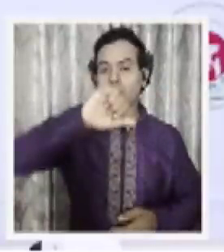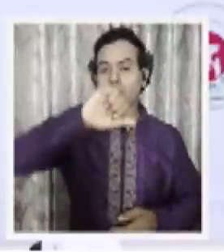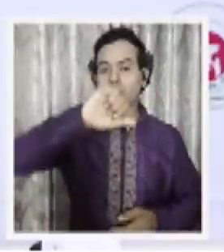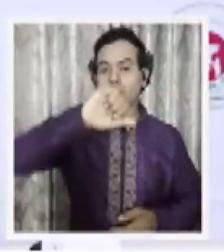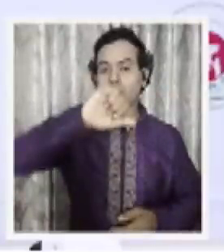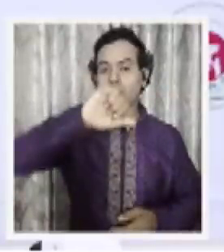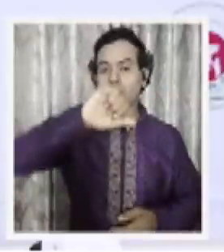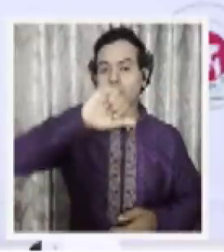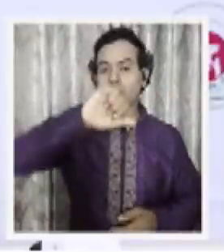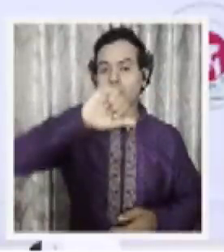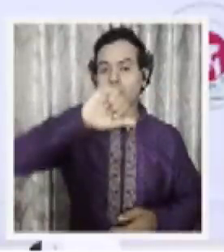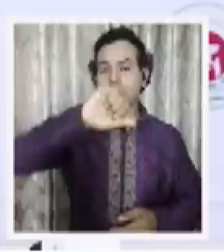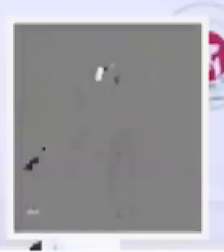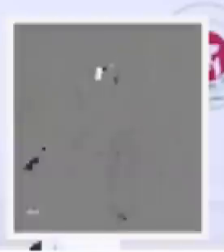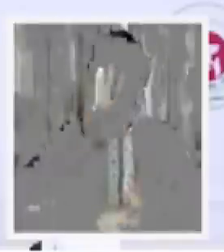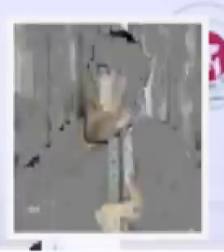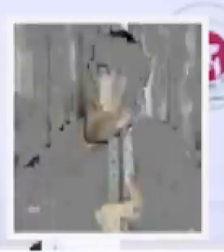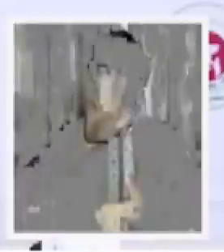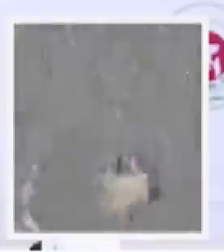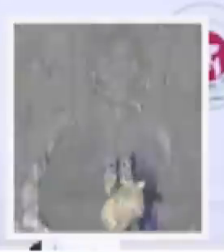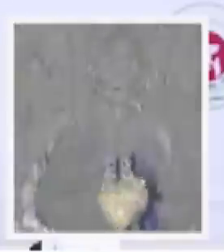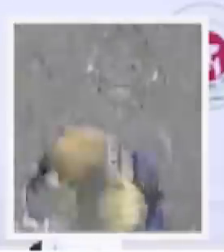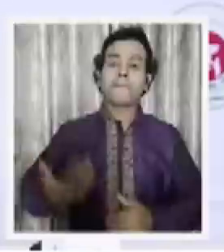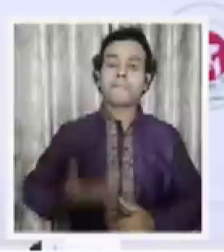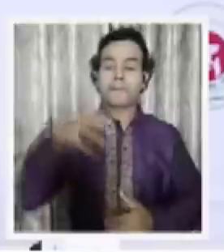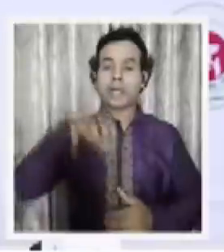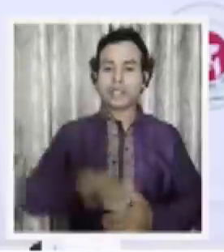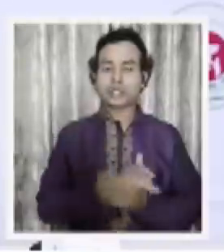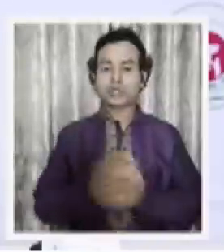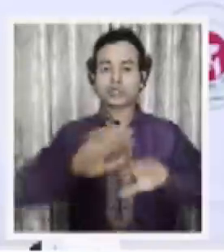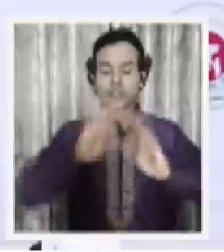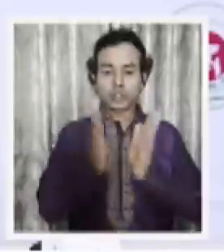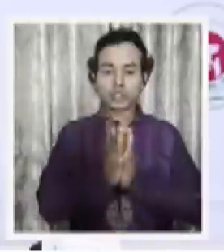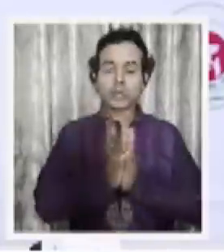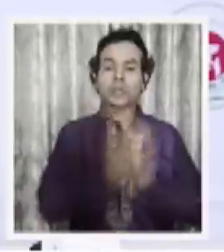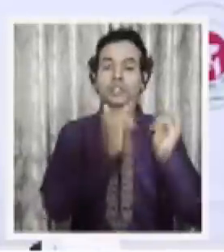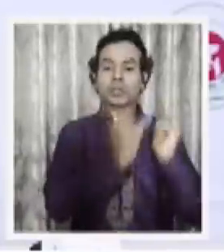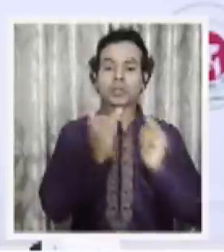আছেন 95 জন। সারা দেশে সব মিলিয়ে শয্যা সংখ্যা, সাধারণ শয্যা সংখ্যা